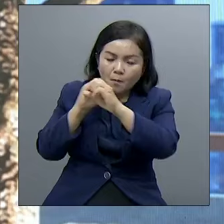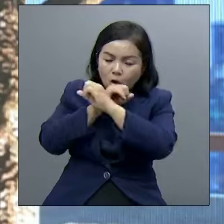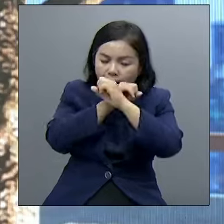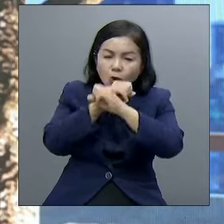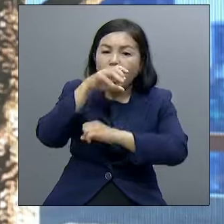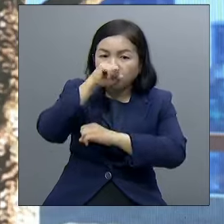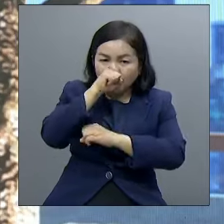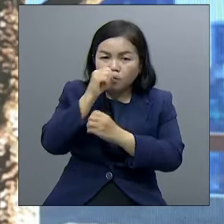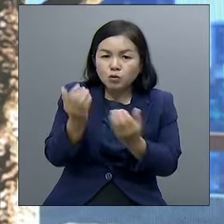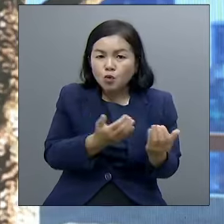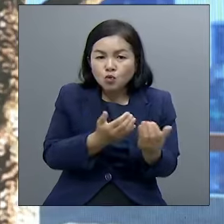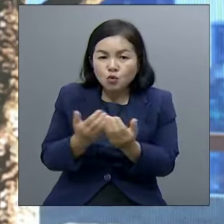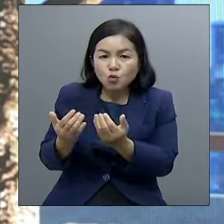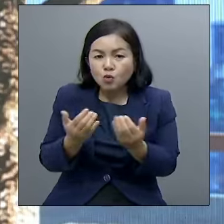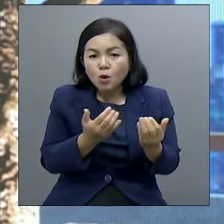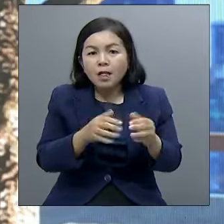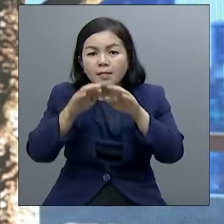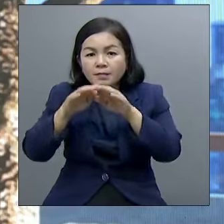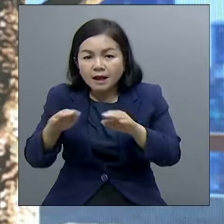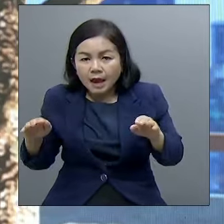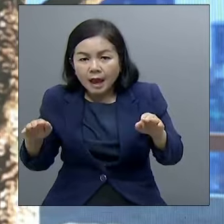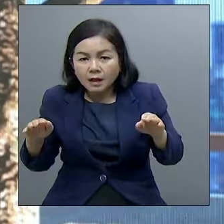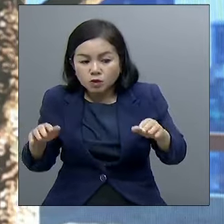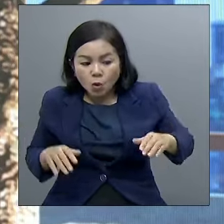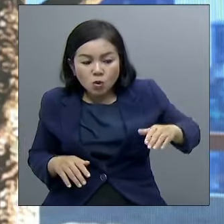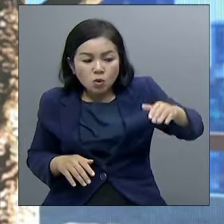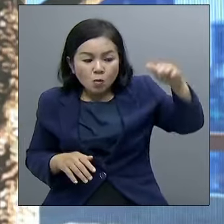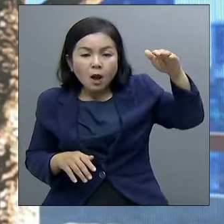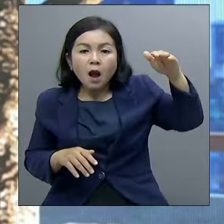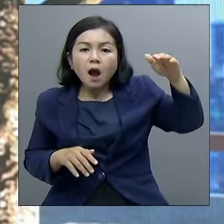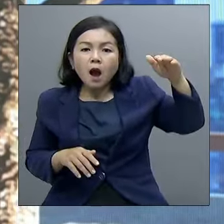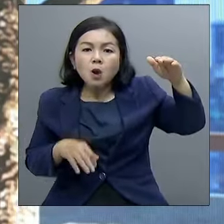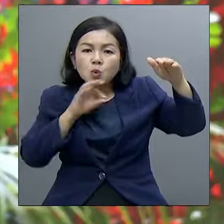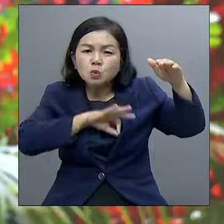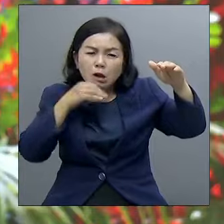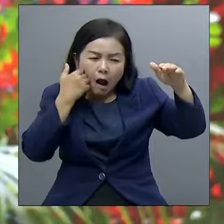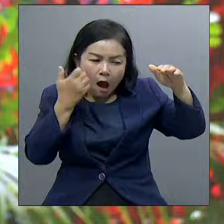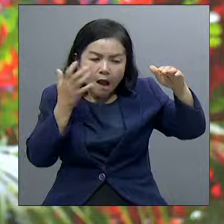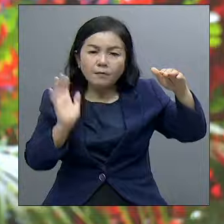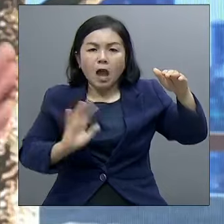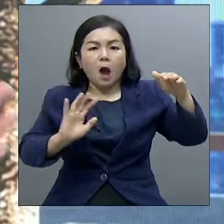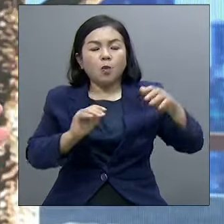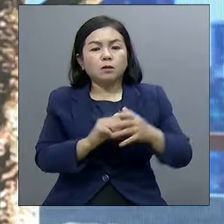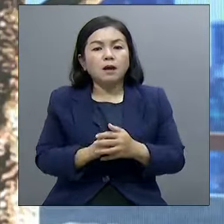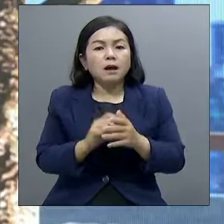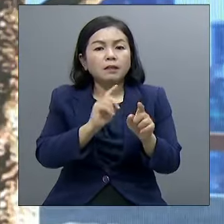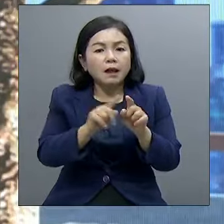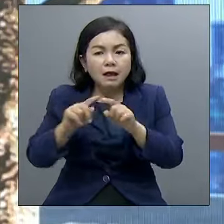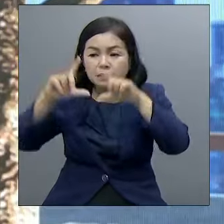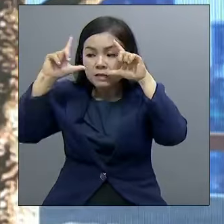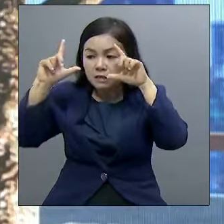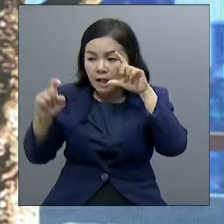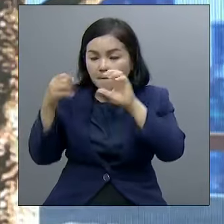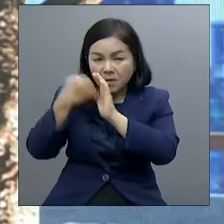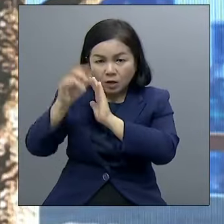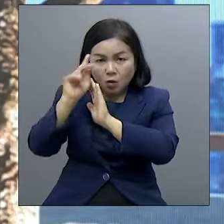คือไม่มีรูปที่ทำให้เด็กเนี่ยในอนาคตโตขึ้นมาแล้วมันจะเกิดเป็นปมได ้นะคะ เพราะจริงๆแต่จริงๆที่บอกไงว่าเสื่อมเสียเนี่ยผิดกฎ